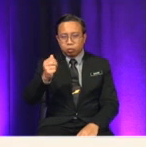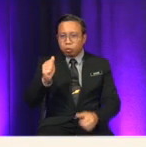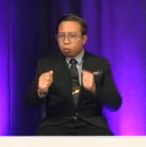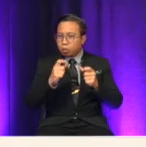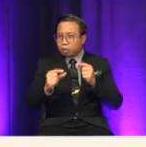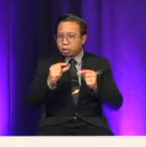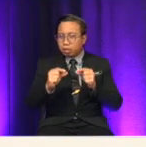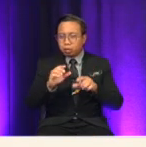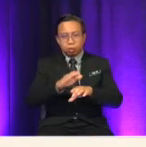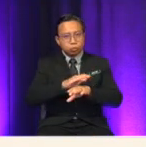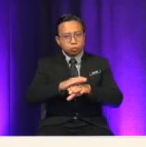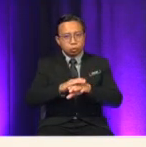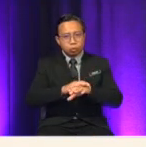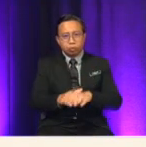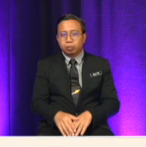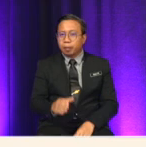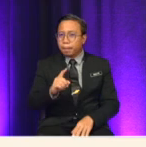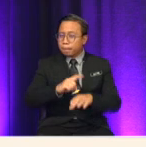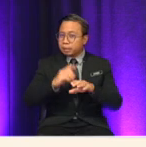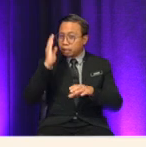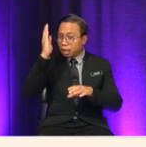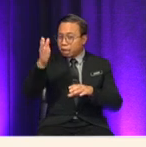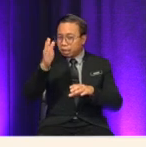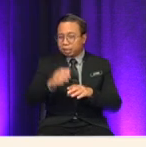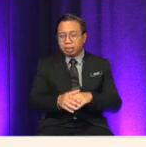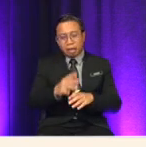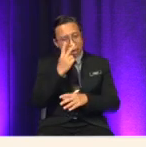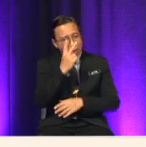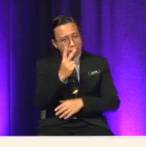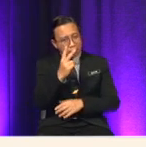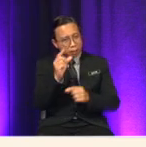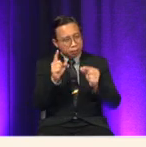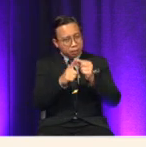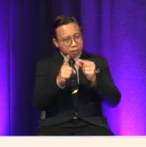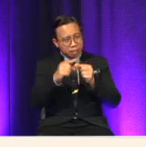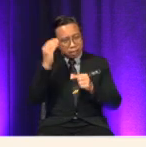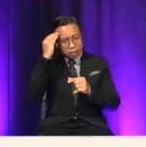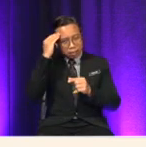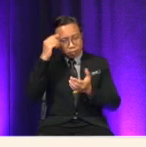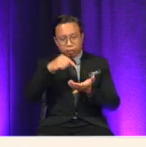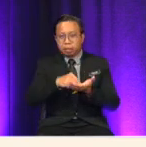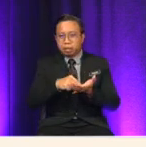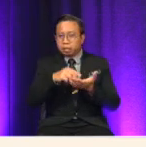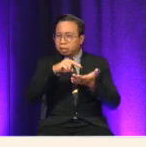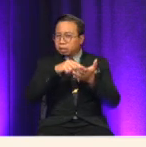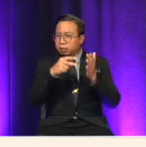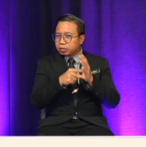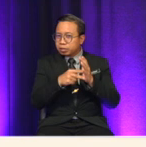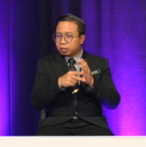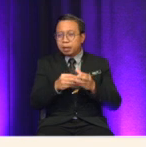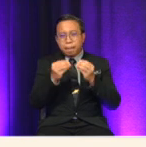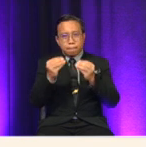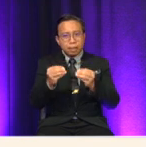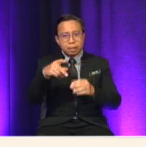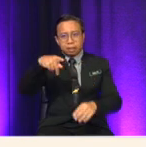digosok. Jadi bila pada masa akan datang kamu akan nampak perkataan-perkataan ini, jadi kamu tahu bahawa ini ialah definisi bagi